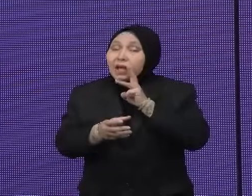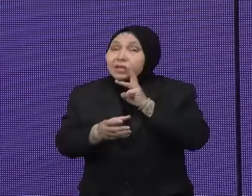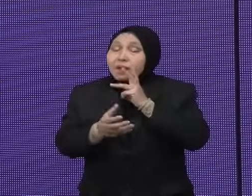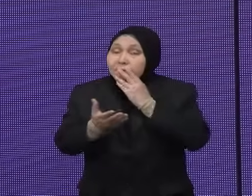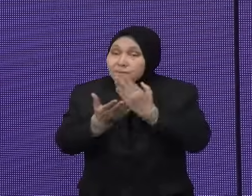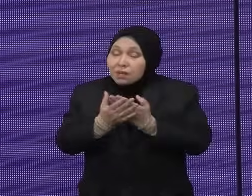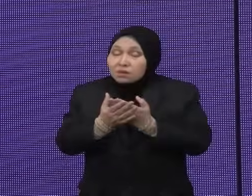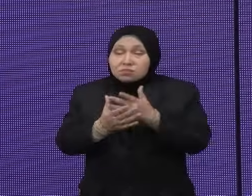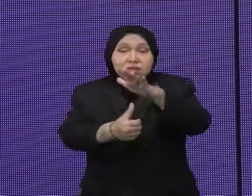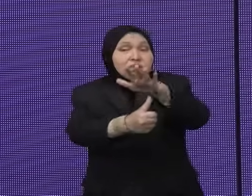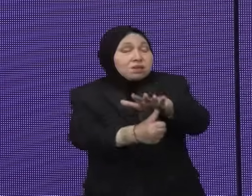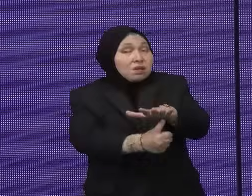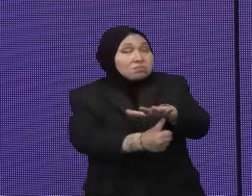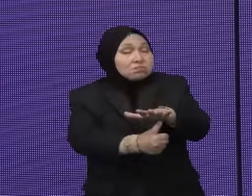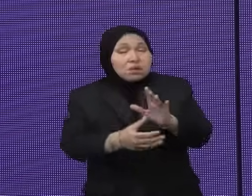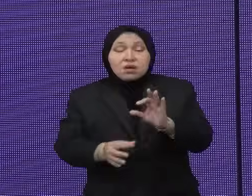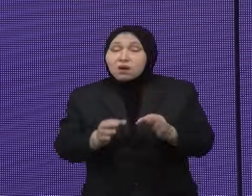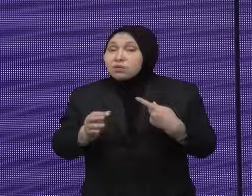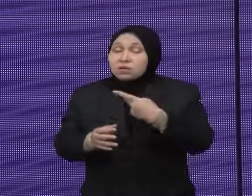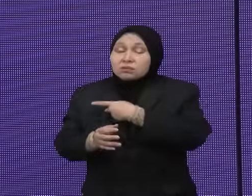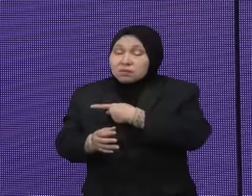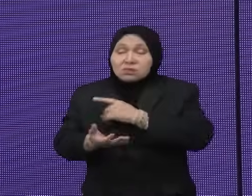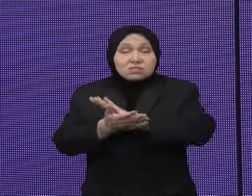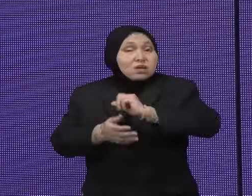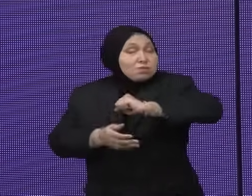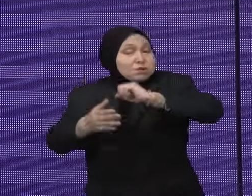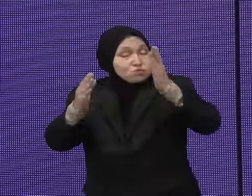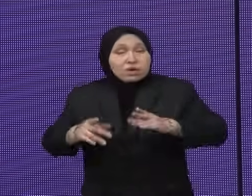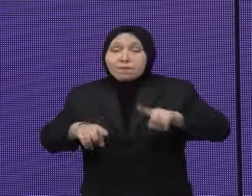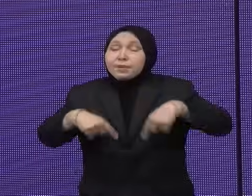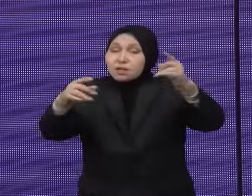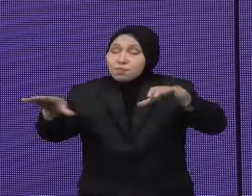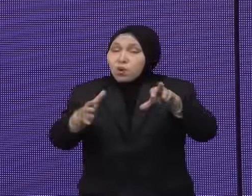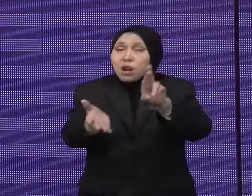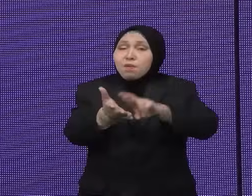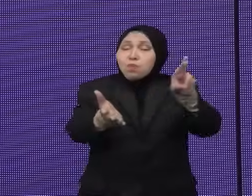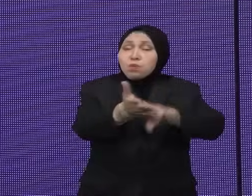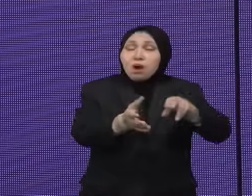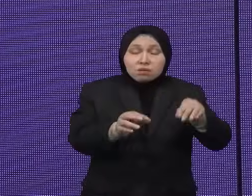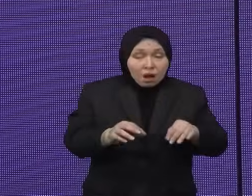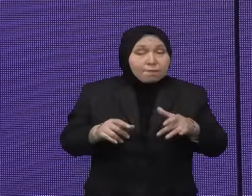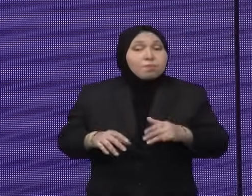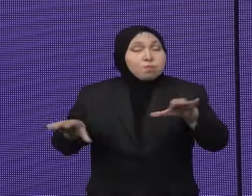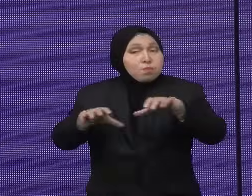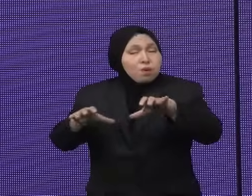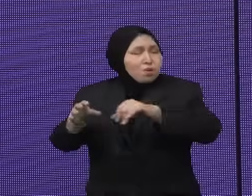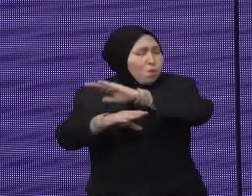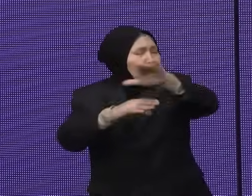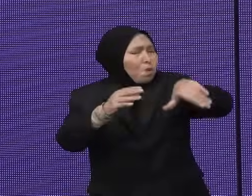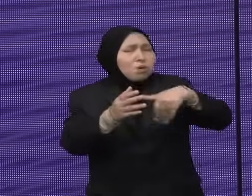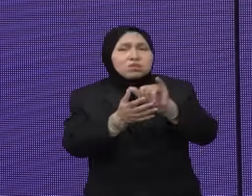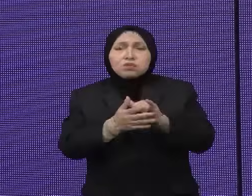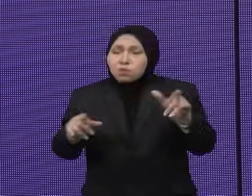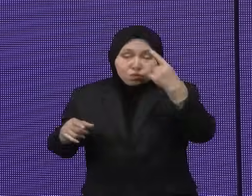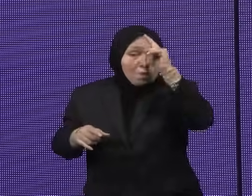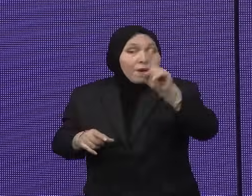maksudnya ia ditindas. Maka kalau kita menjadi pejuang yang akan pergi membuat laporan, yang akan membuat segala-galanya